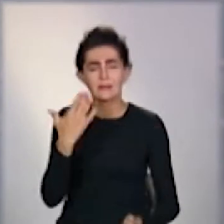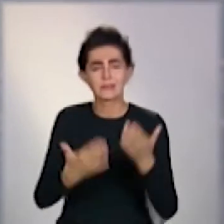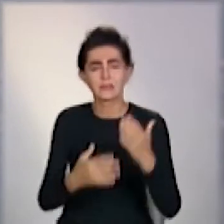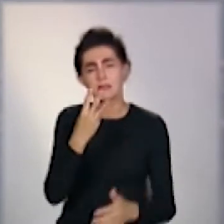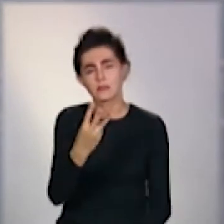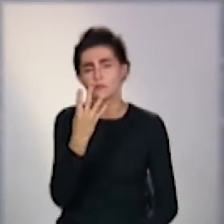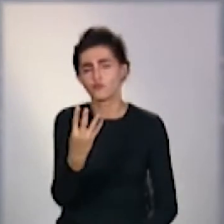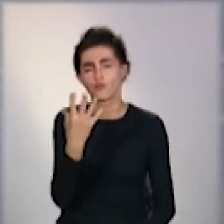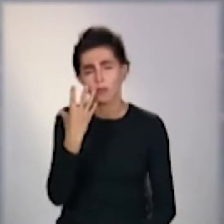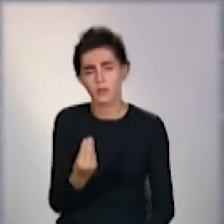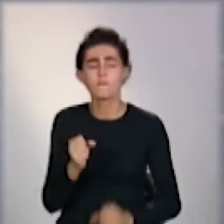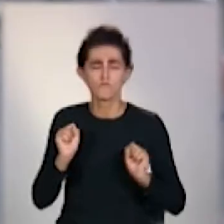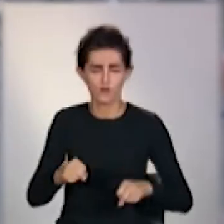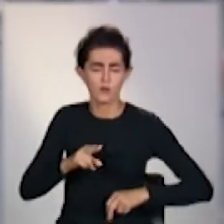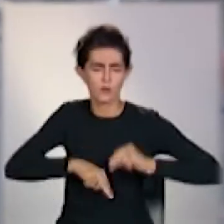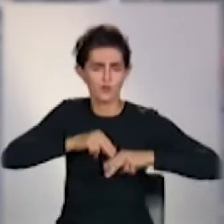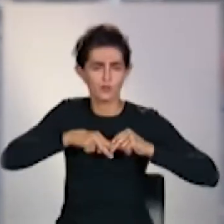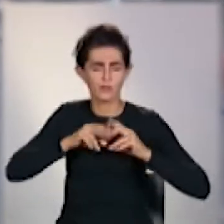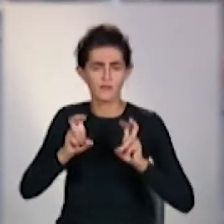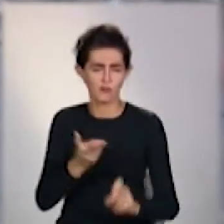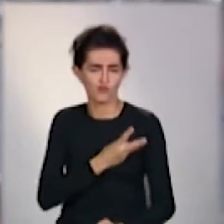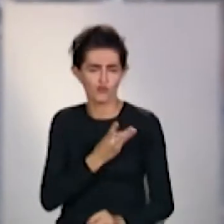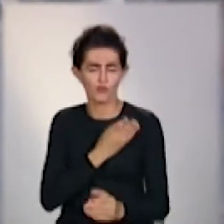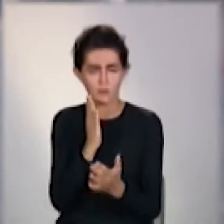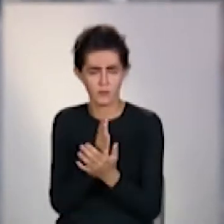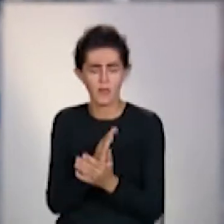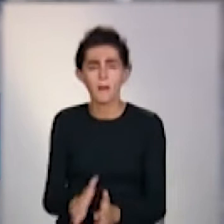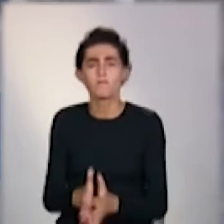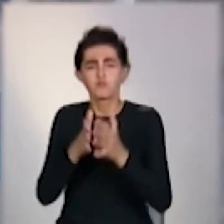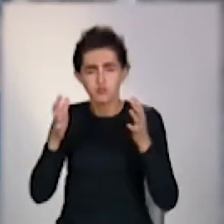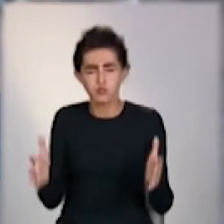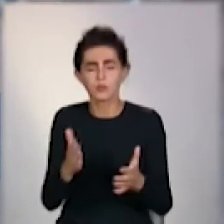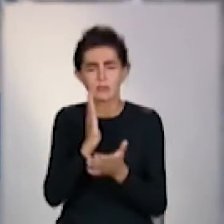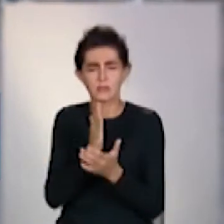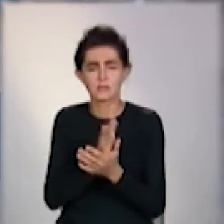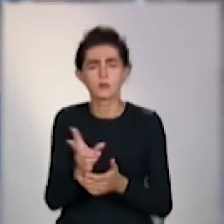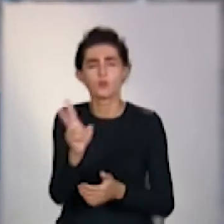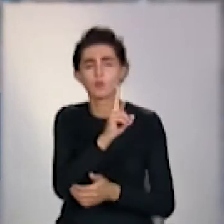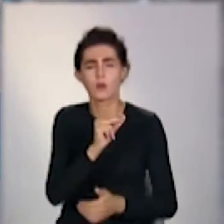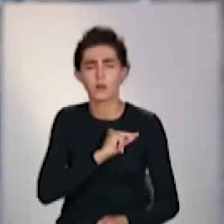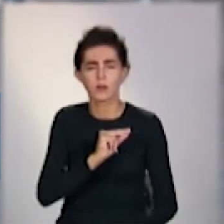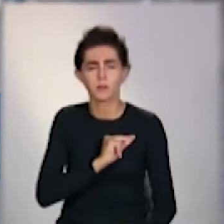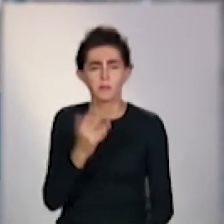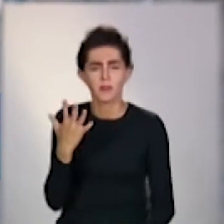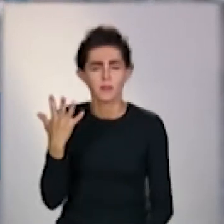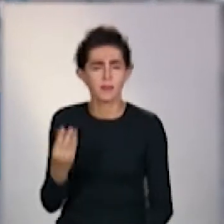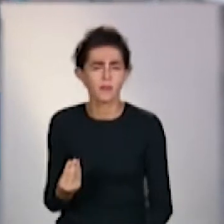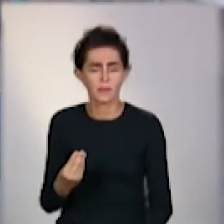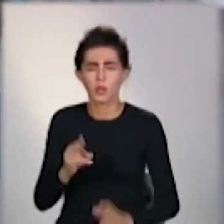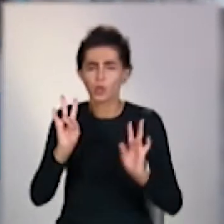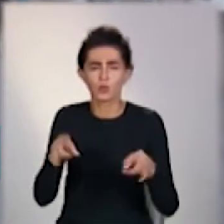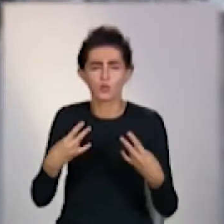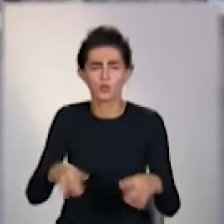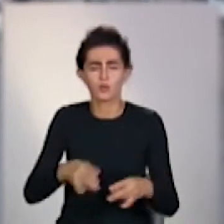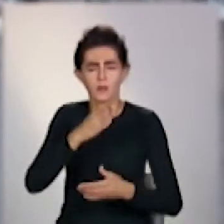настроїтися, було б бажання, і все вийде. Нічого плохого нету. Так більшість, мабуть, вважають, які працюють по 5-днівці. І не стоїть